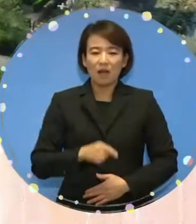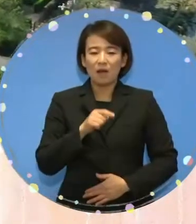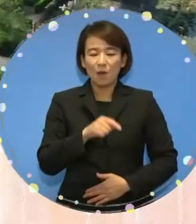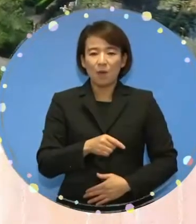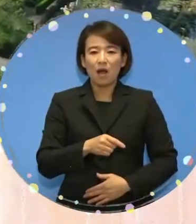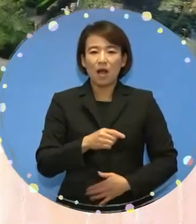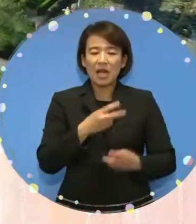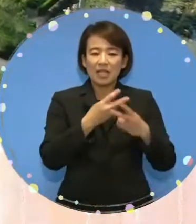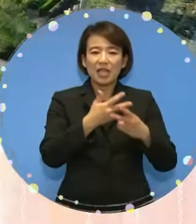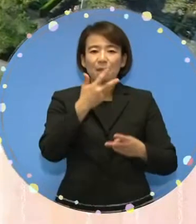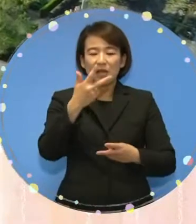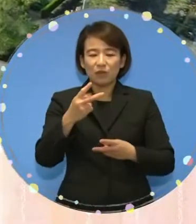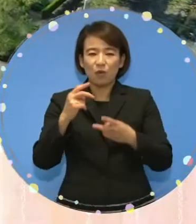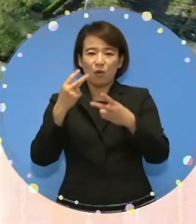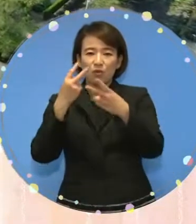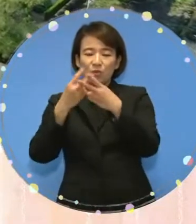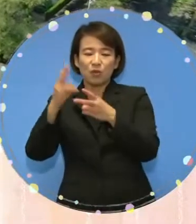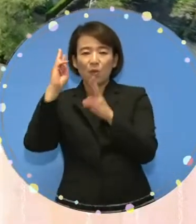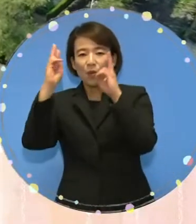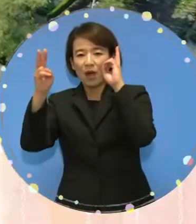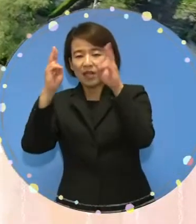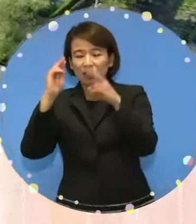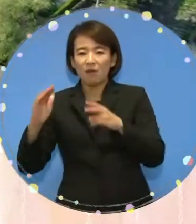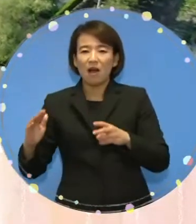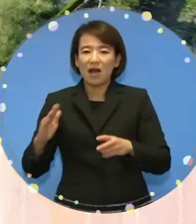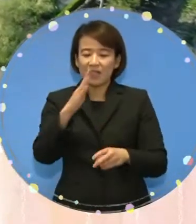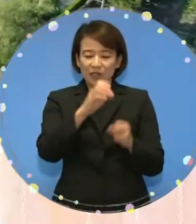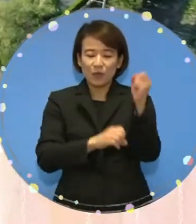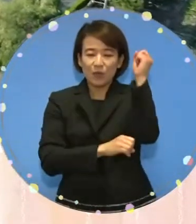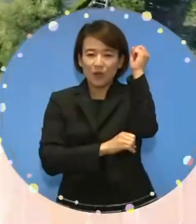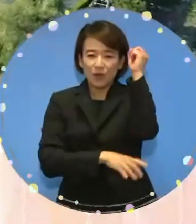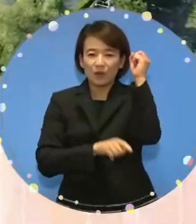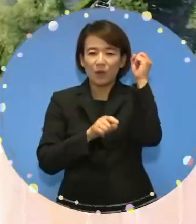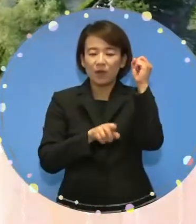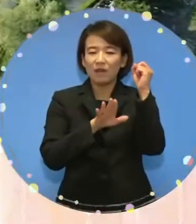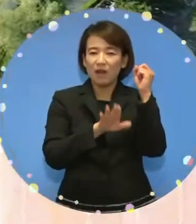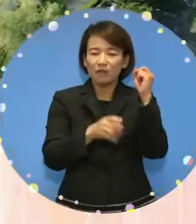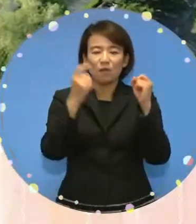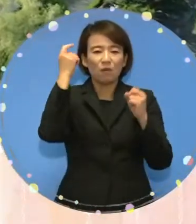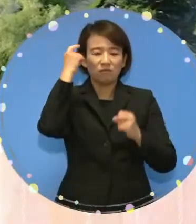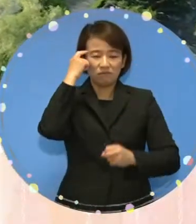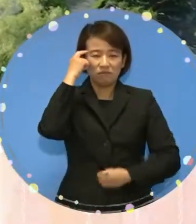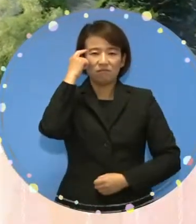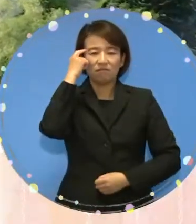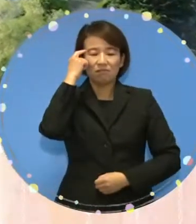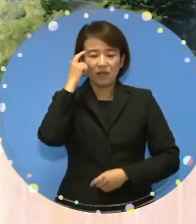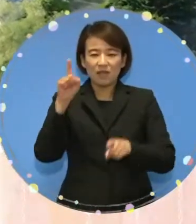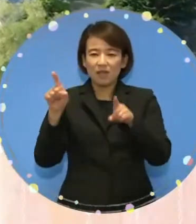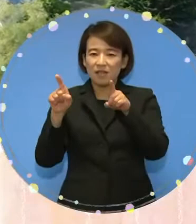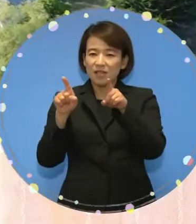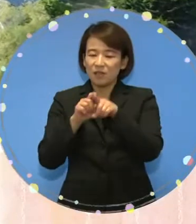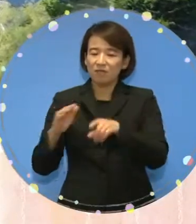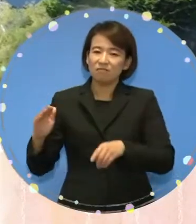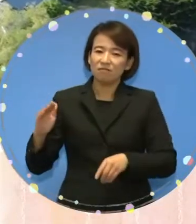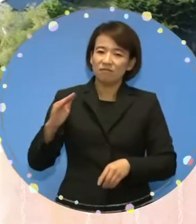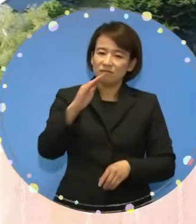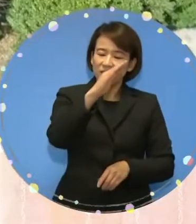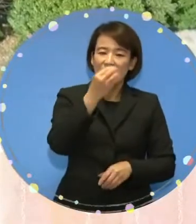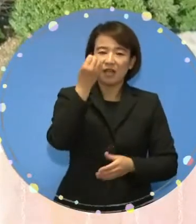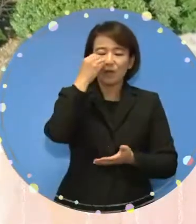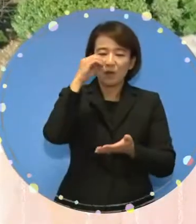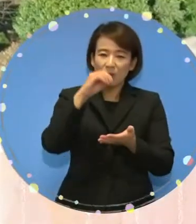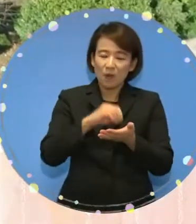新居浜市と住友グループの発展の原点がここにあると言っても過言ではなく共存共栄の証とし